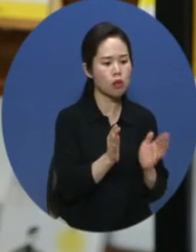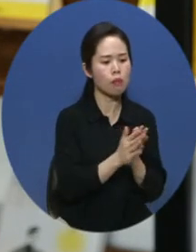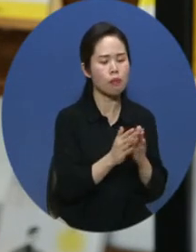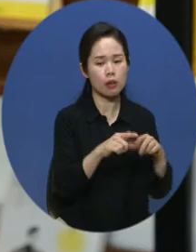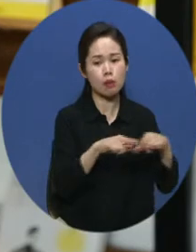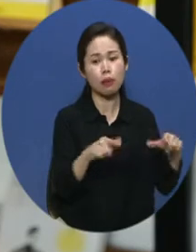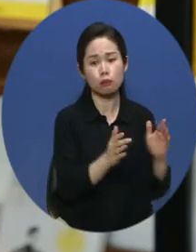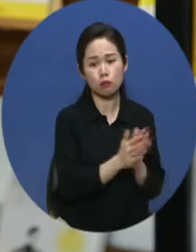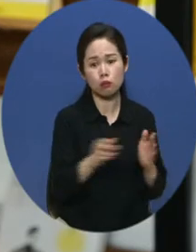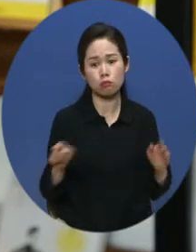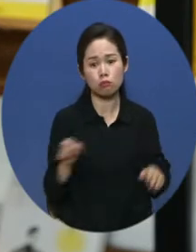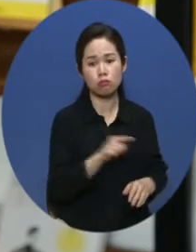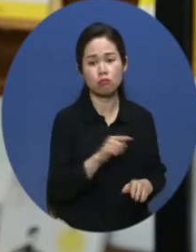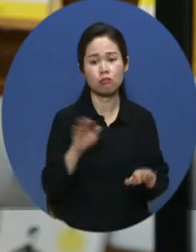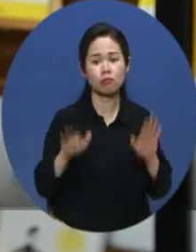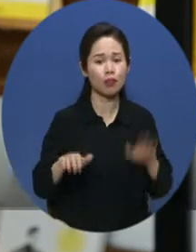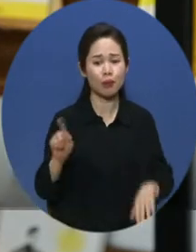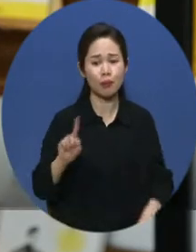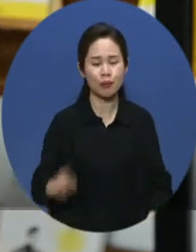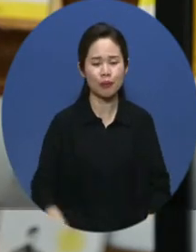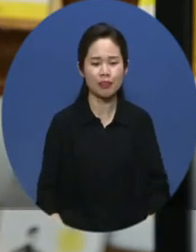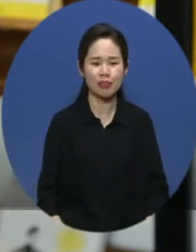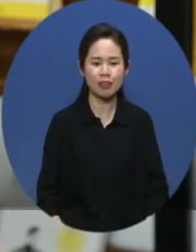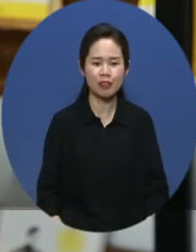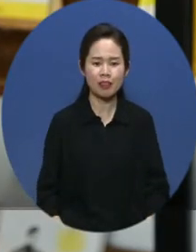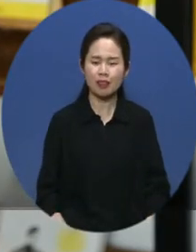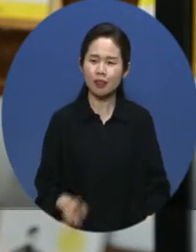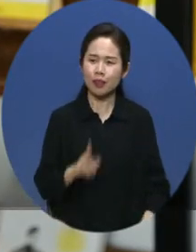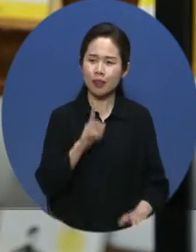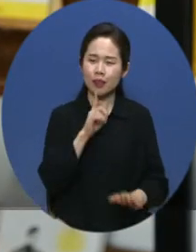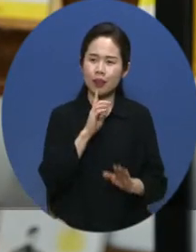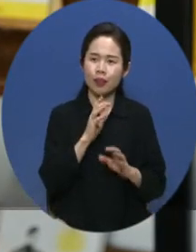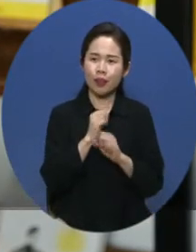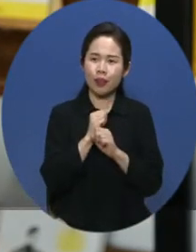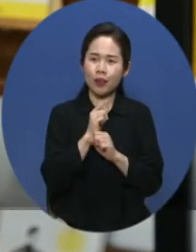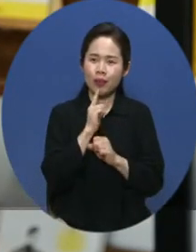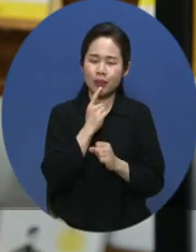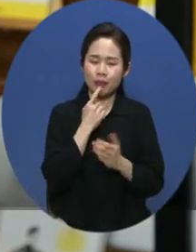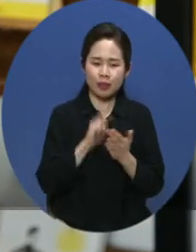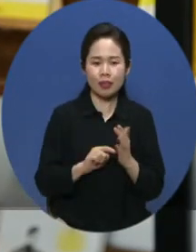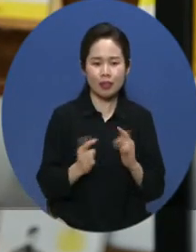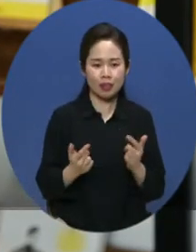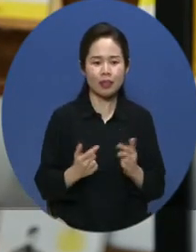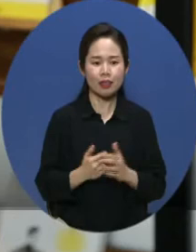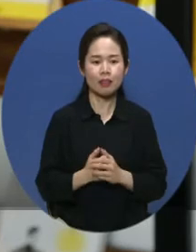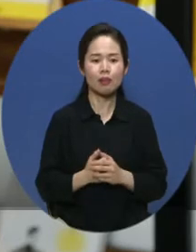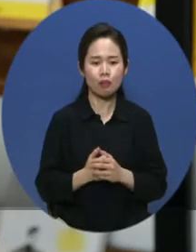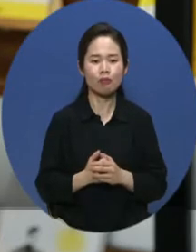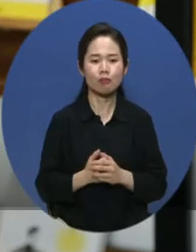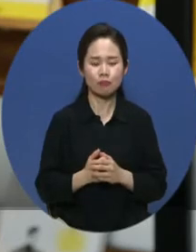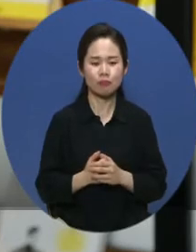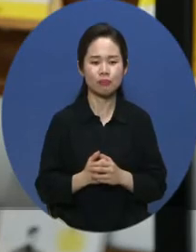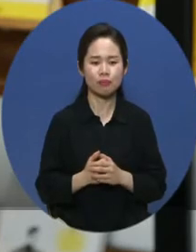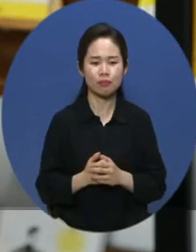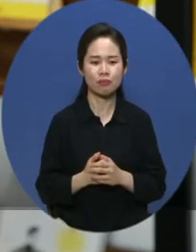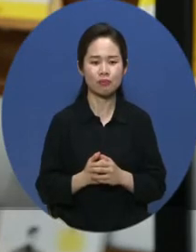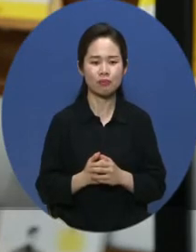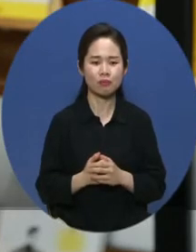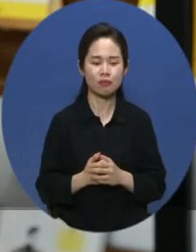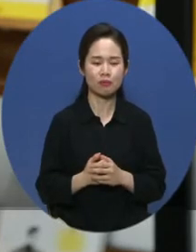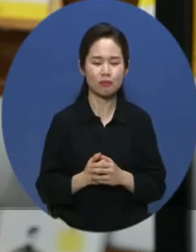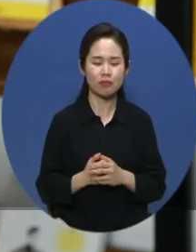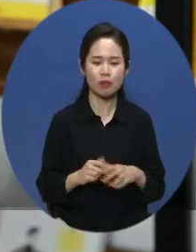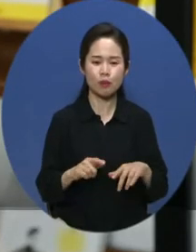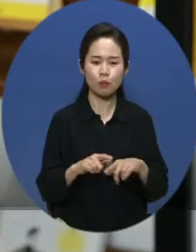게 있을까요? 뭐 한두 가지로 요약을 할 수 있는 부분은 아닌데요. 뭐 이제 가장 흔히 많은